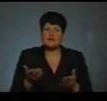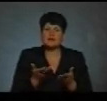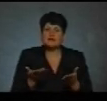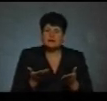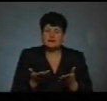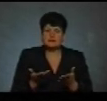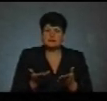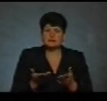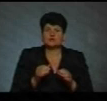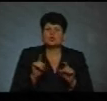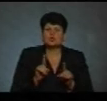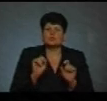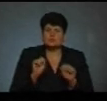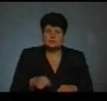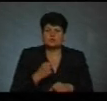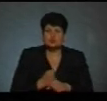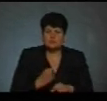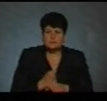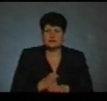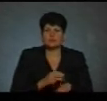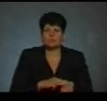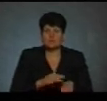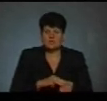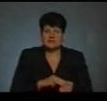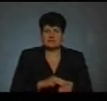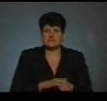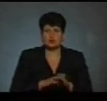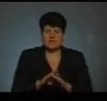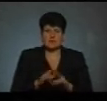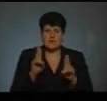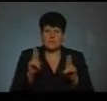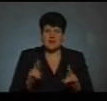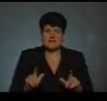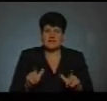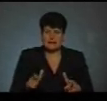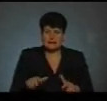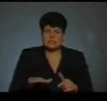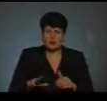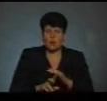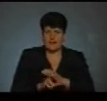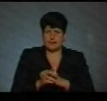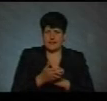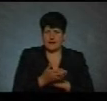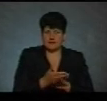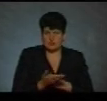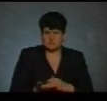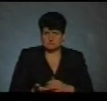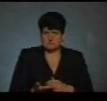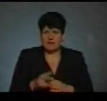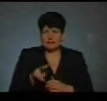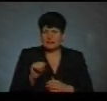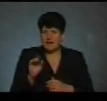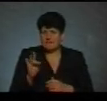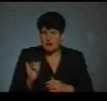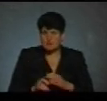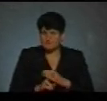повноваження поліцейських щодо дотримання правил карантину на території лаври, враховуючи те, що, власне, так лавра